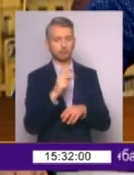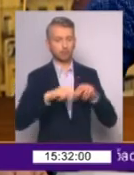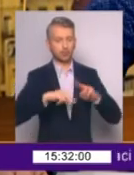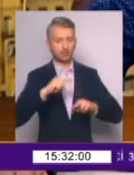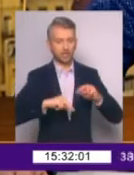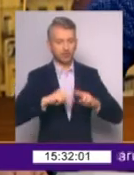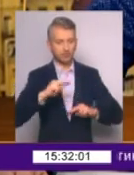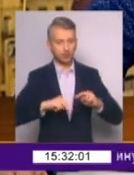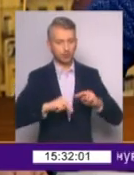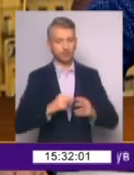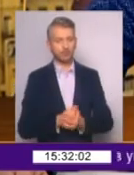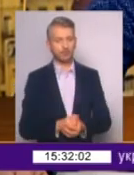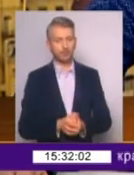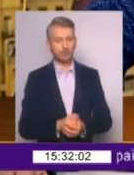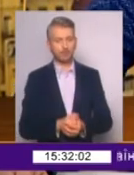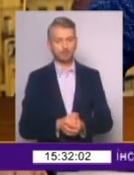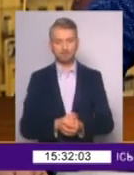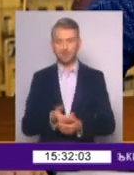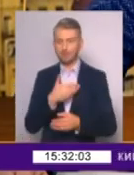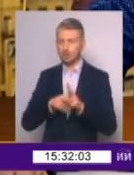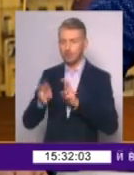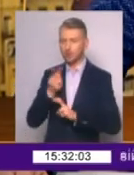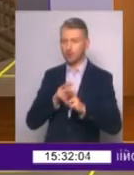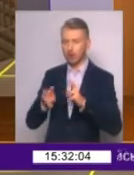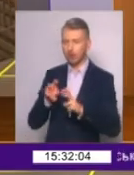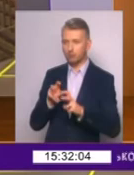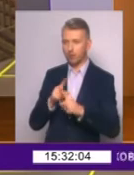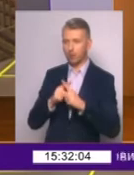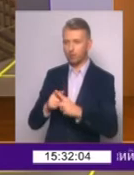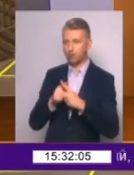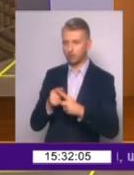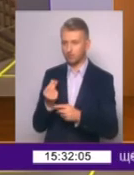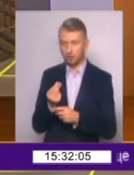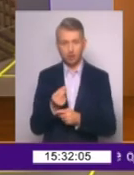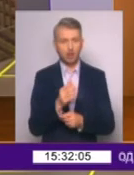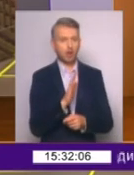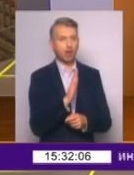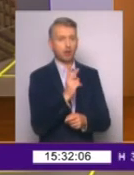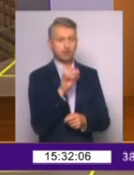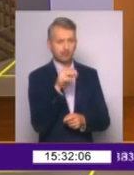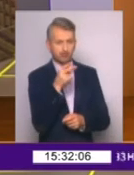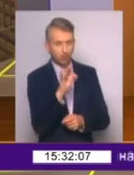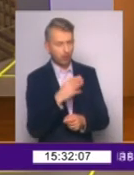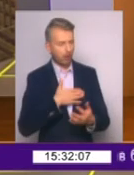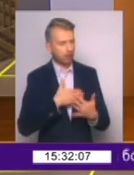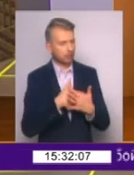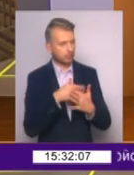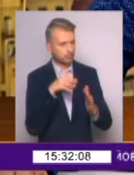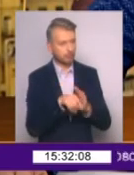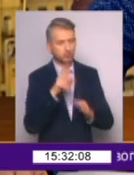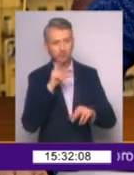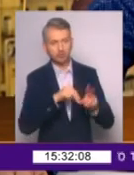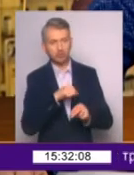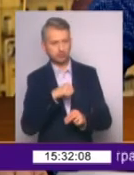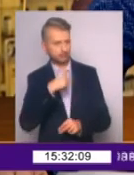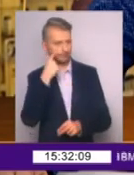будівництво. Тому ми шукаємо ось цей компроміс в коштах. Віталій Володимирович дуже активно включився. Він ще вважає найбільш